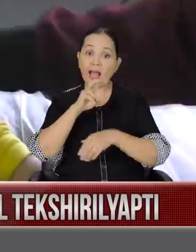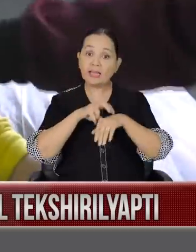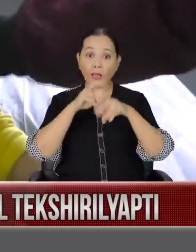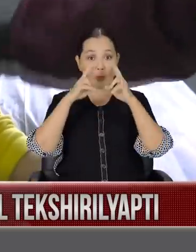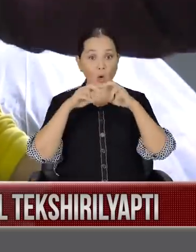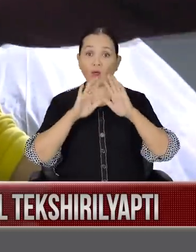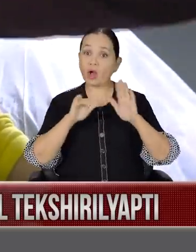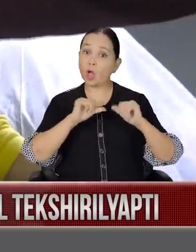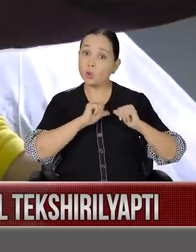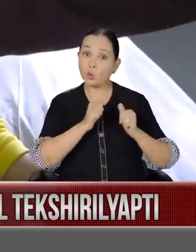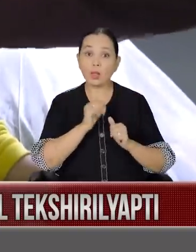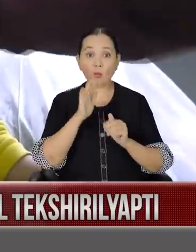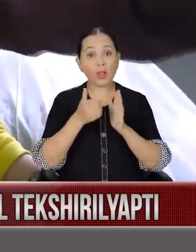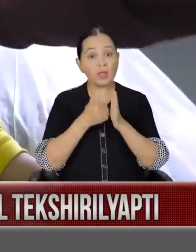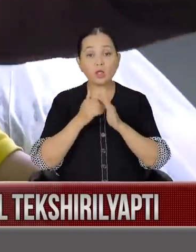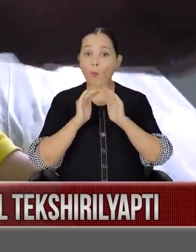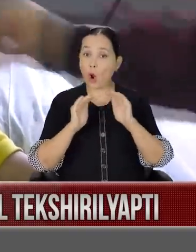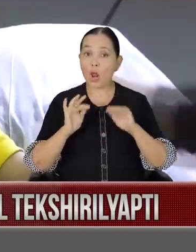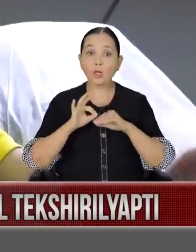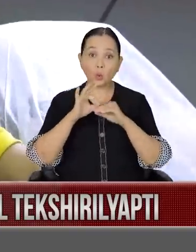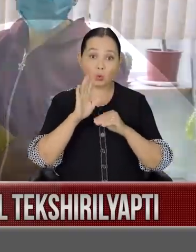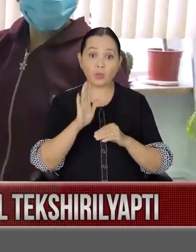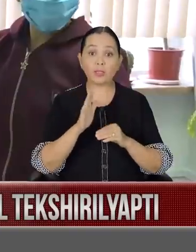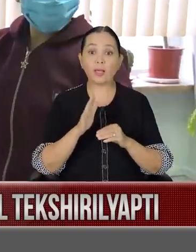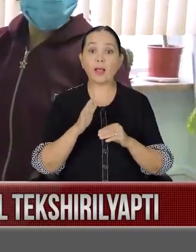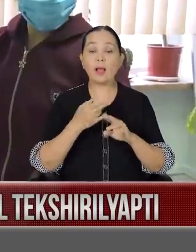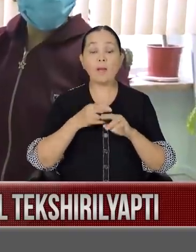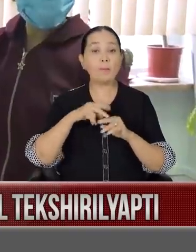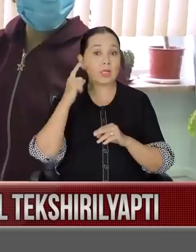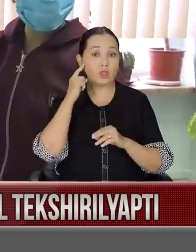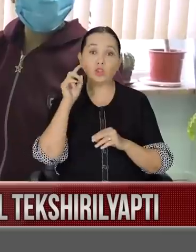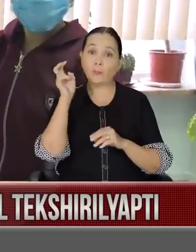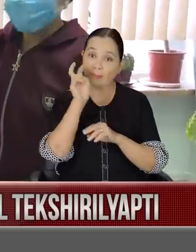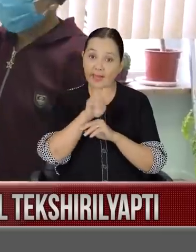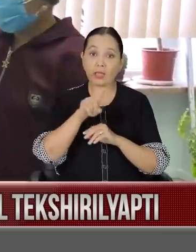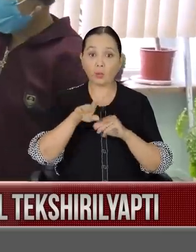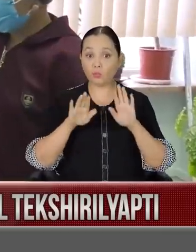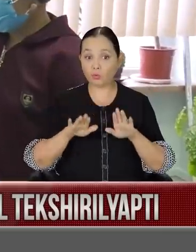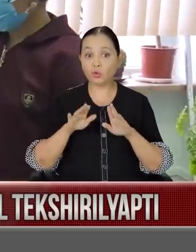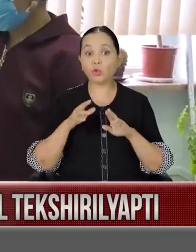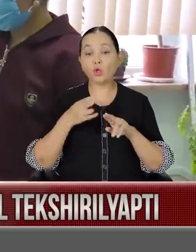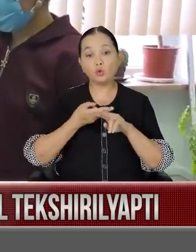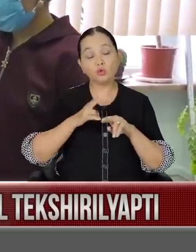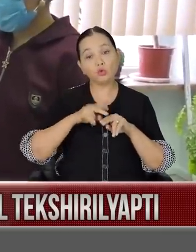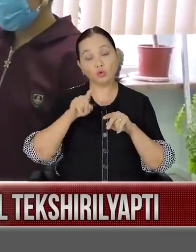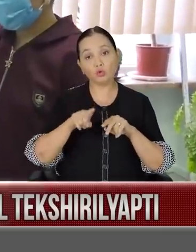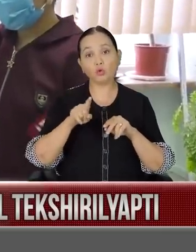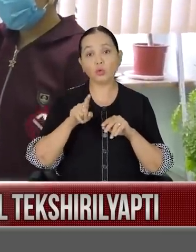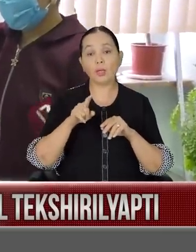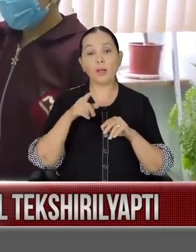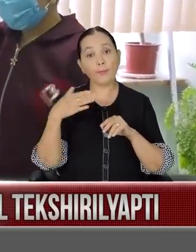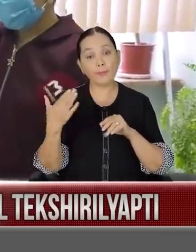ko'riklarda faqat yuragida nuqsoni bor bolalar uchun o'tkazilyapti. Aksiya bo'yotgani eshitib, biz ham keldik. Shuni endi viloyatimiz